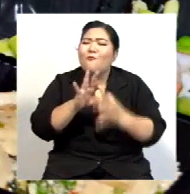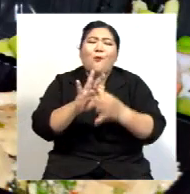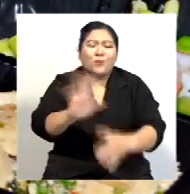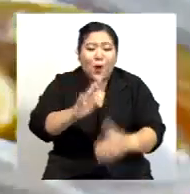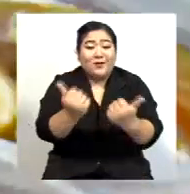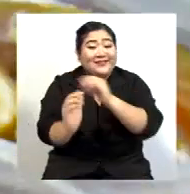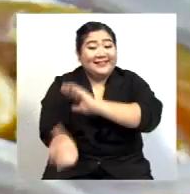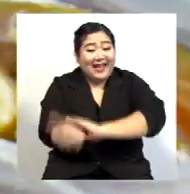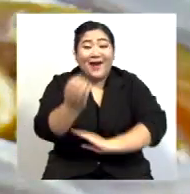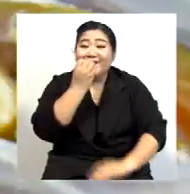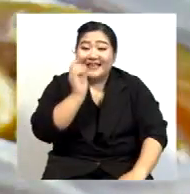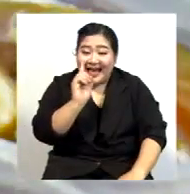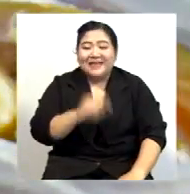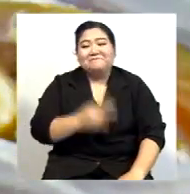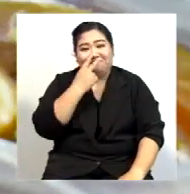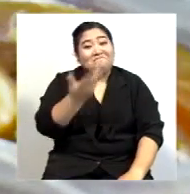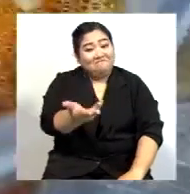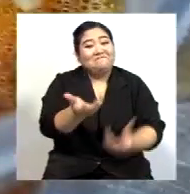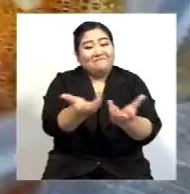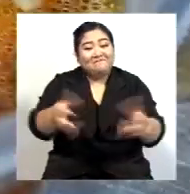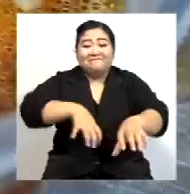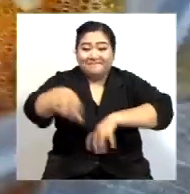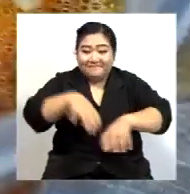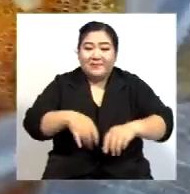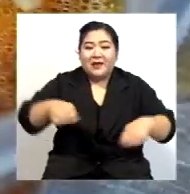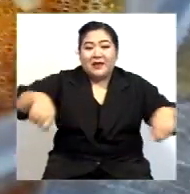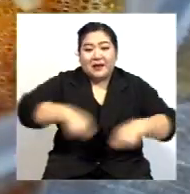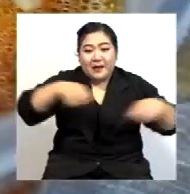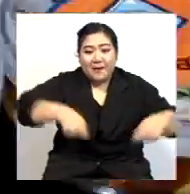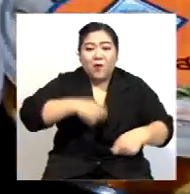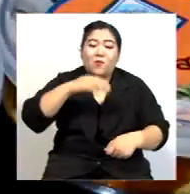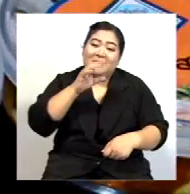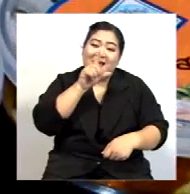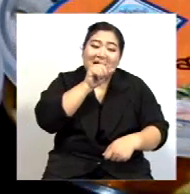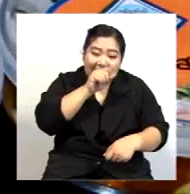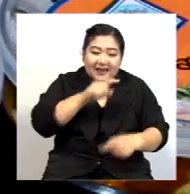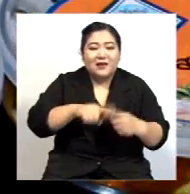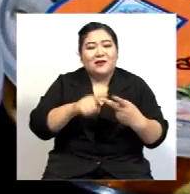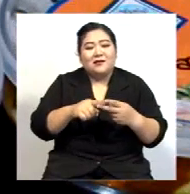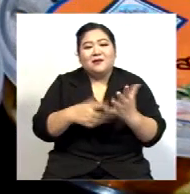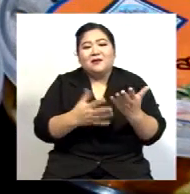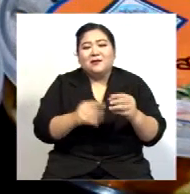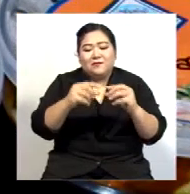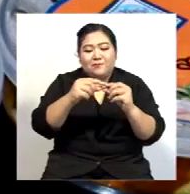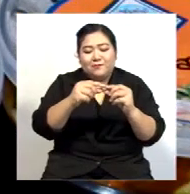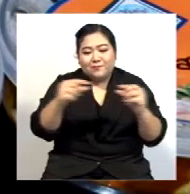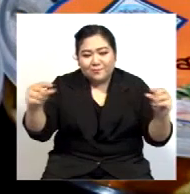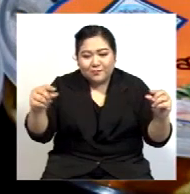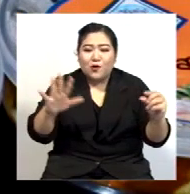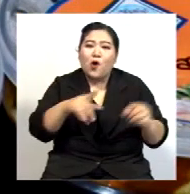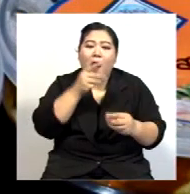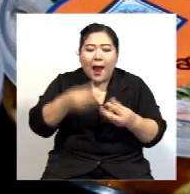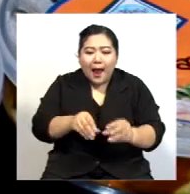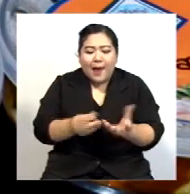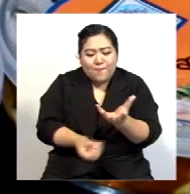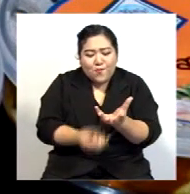ในช่วงวันนี้เนี่ยนะคะเจ้าหน้าที่เขามีการจัดเตรียมผัดกระเพราไก่หน่อไม้ฝรั่งผัดกุ้งไข่พะโล้หมู3ชั้นต้มจืด